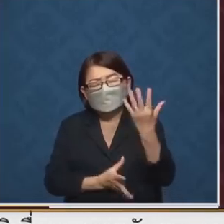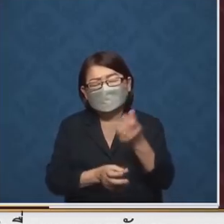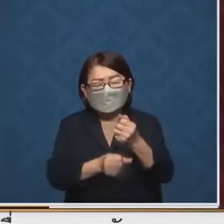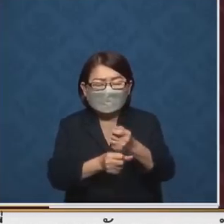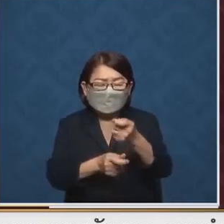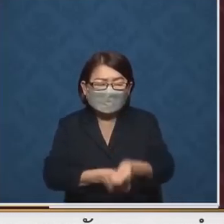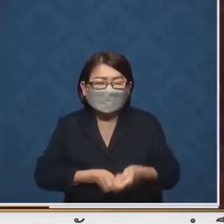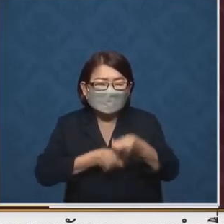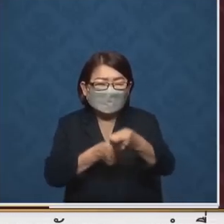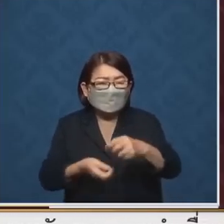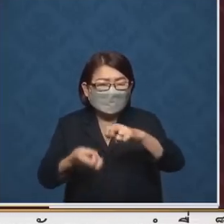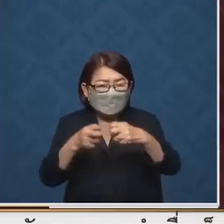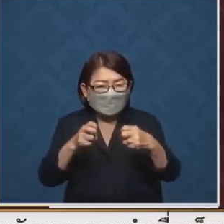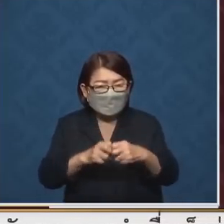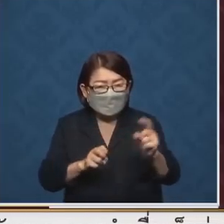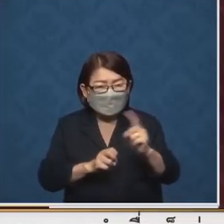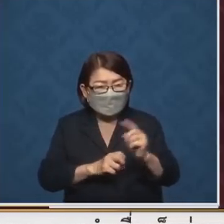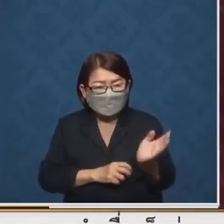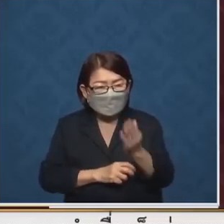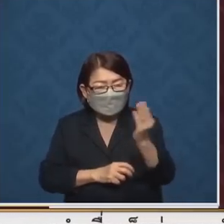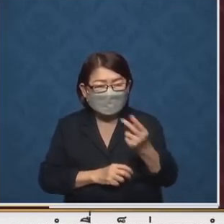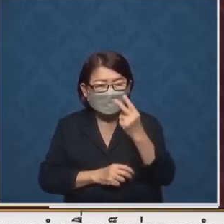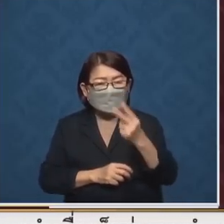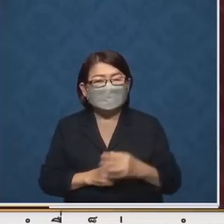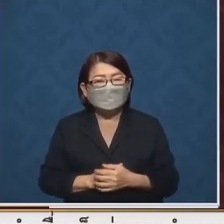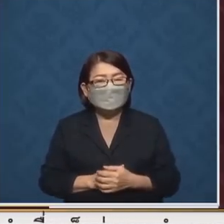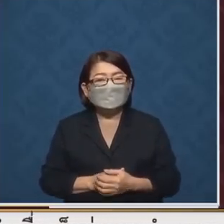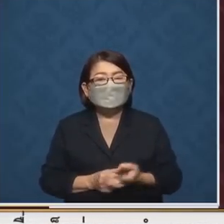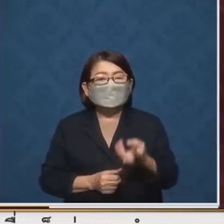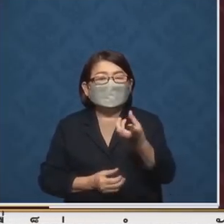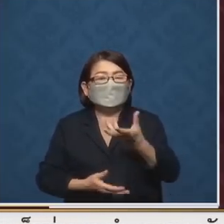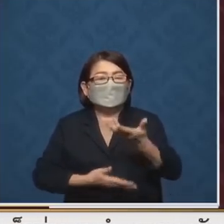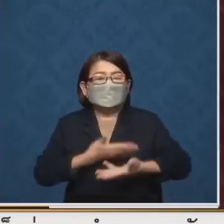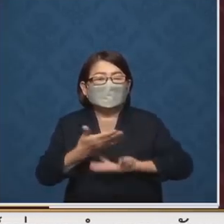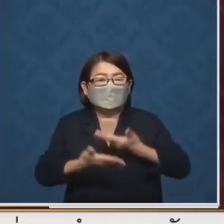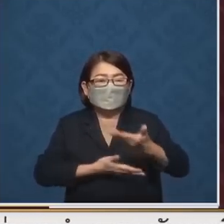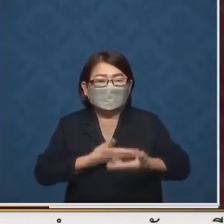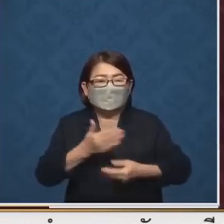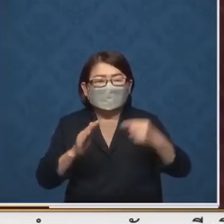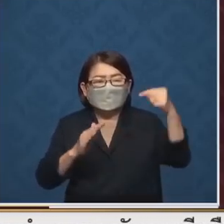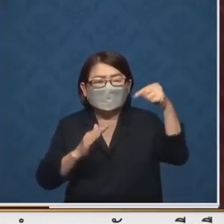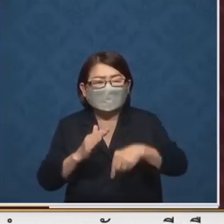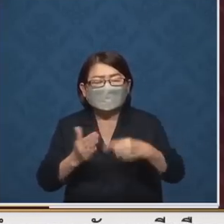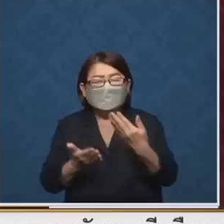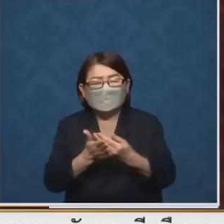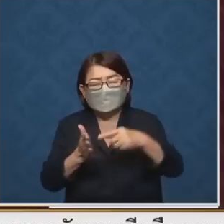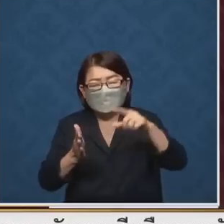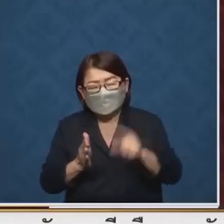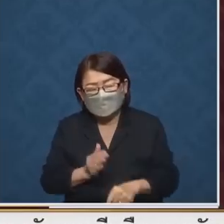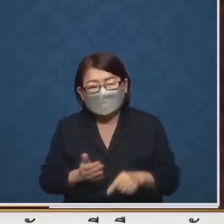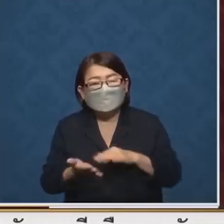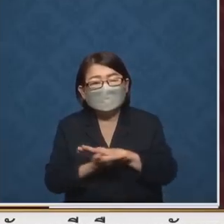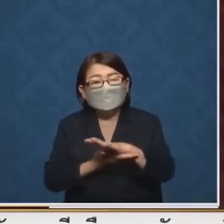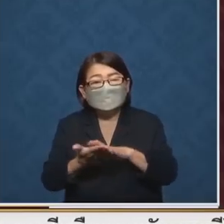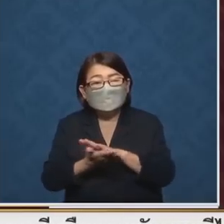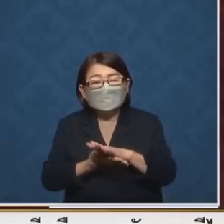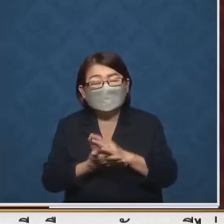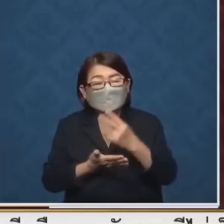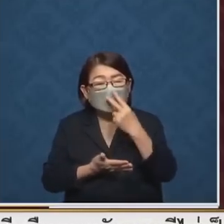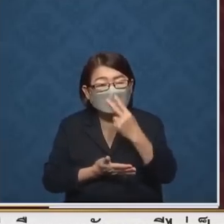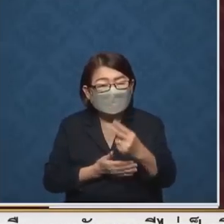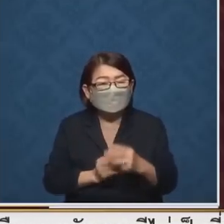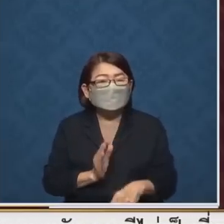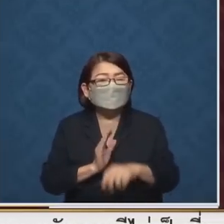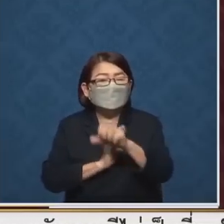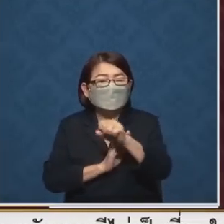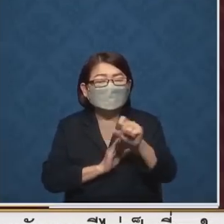ขึ้ ไปดูแบบเร็ เลยนะครับราคาข้าวดิ่งที่สุด ขอโทธนะ ขออ้างอิงสอบอ สิสเก